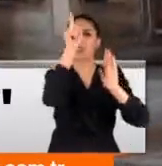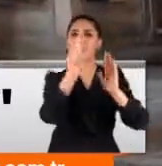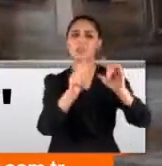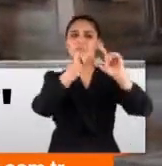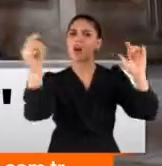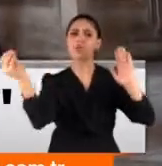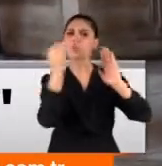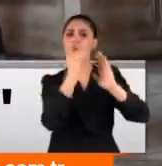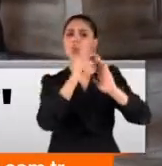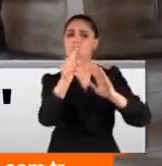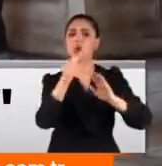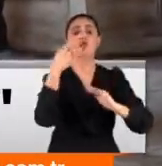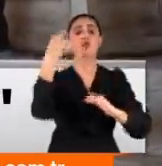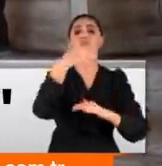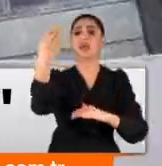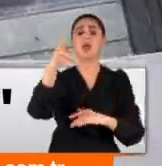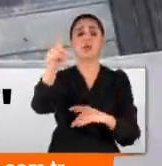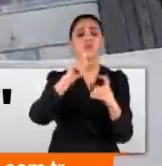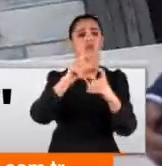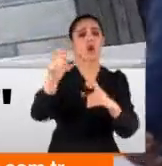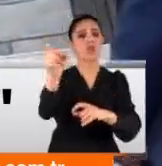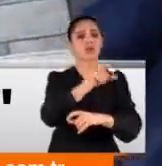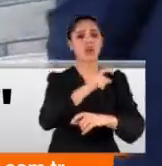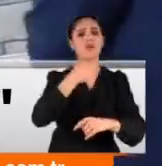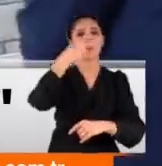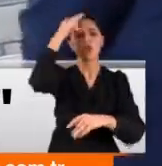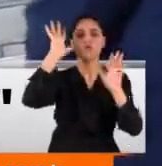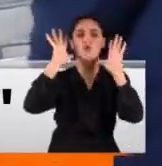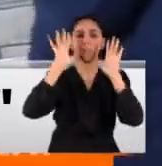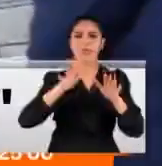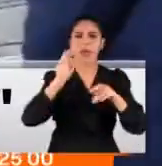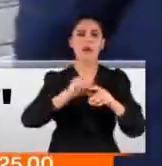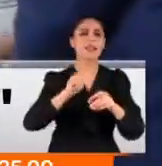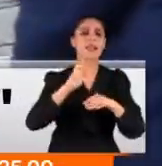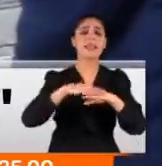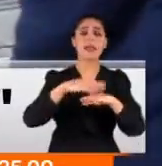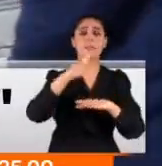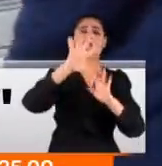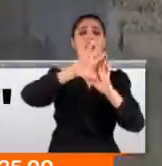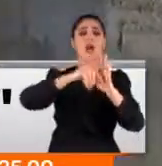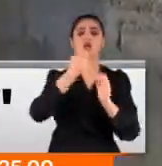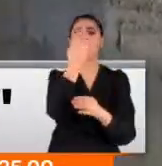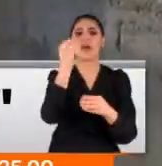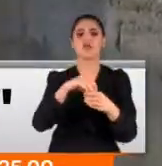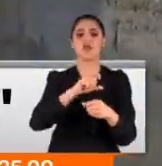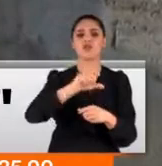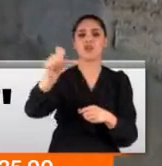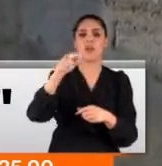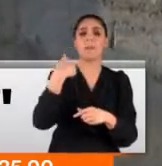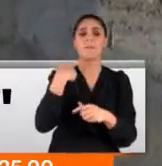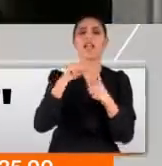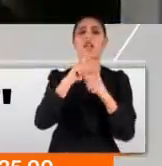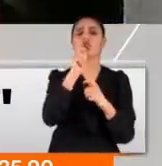manşetine taşıması Erdoğan bu soruya yanıtı Cuma namazını da kıldığı Ayasofya Camii'nin bahçesinde verdi ben sözü